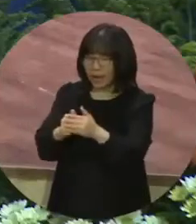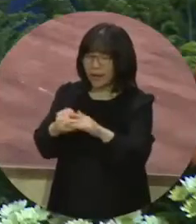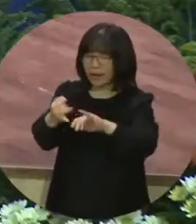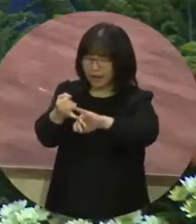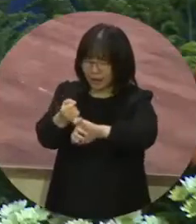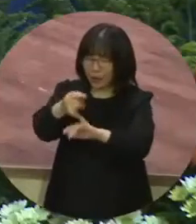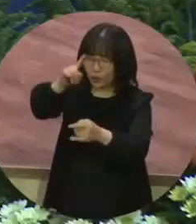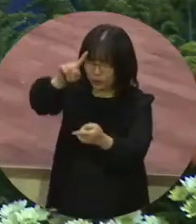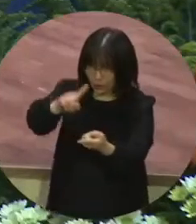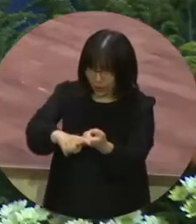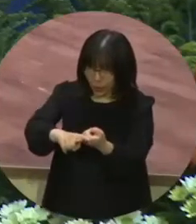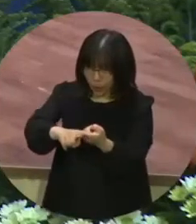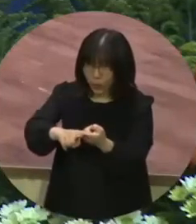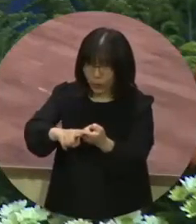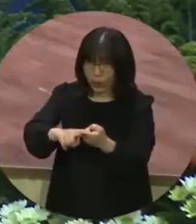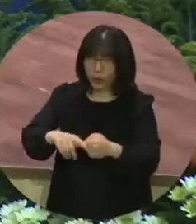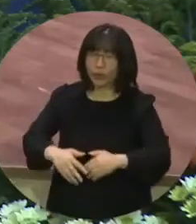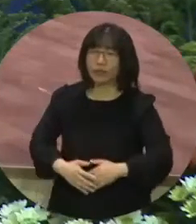여호와께서 말씀하신 대로.